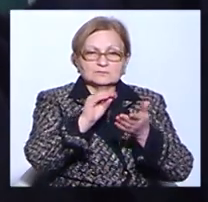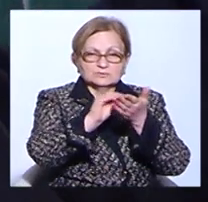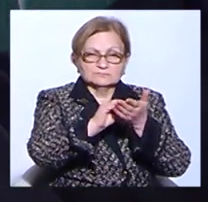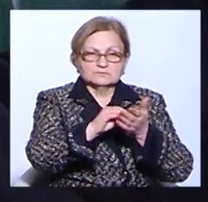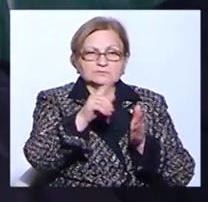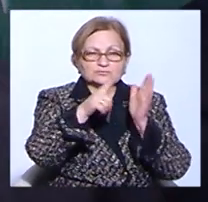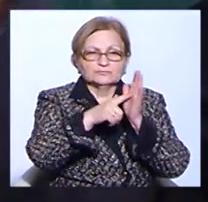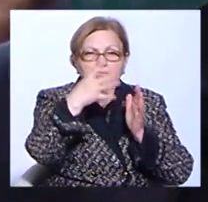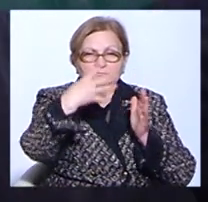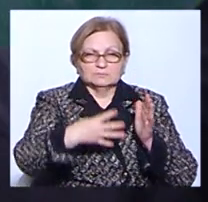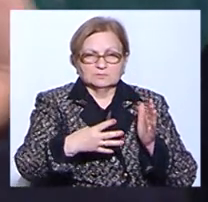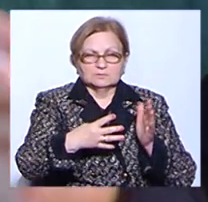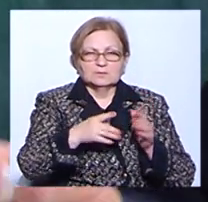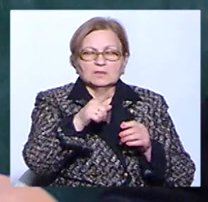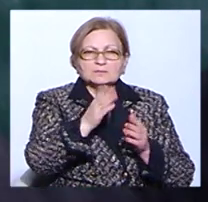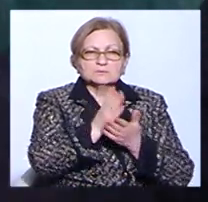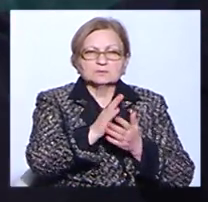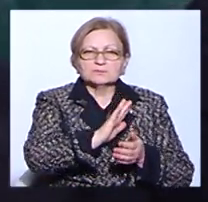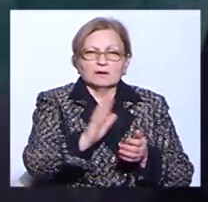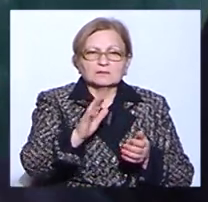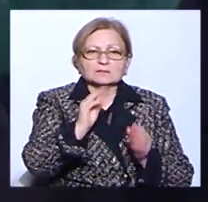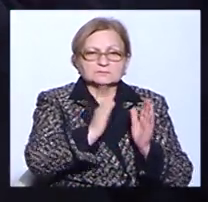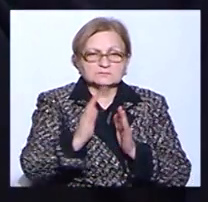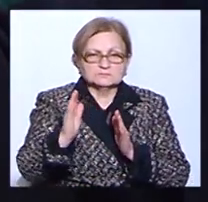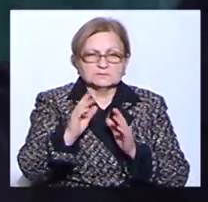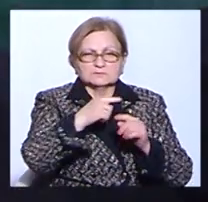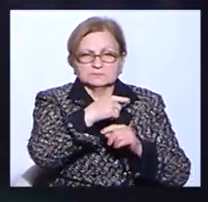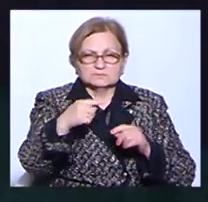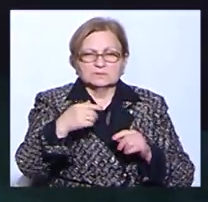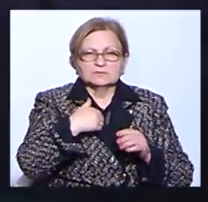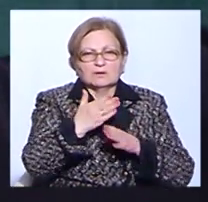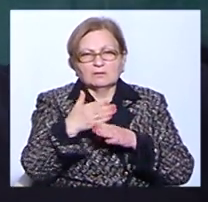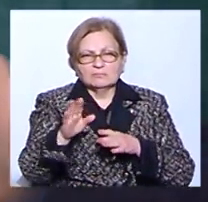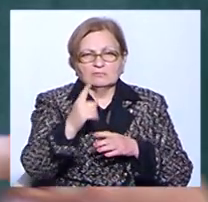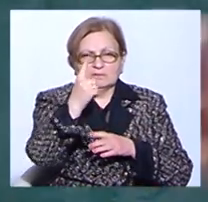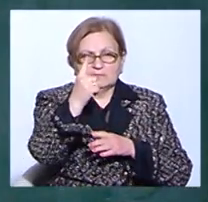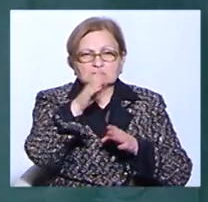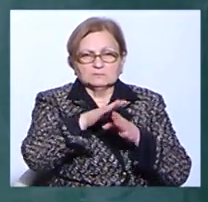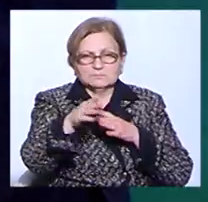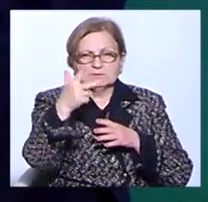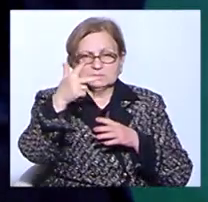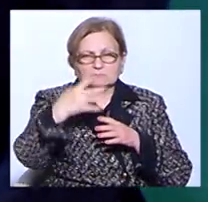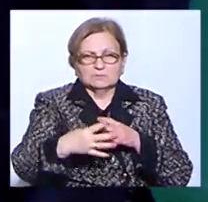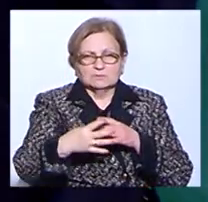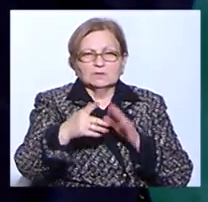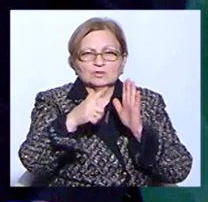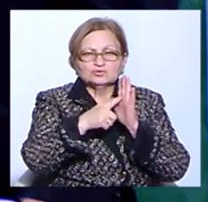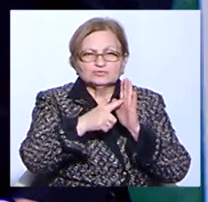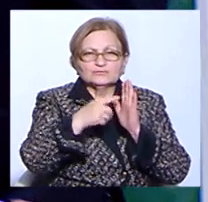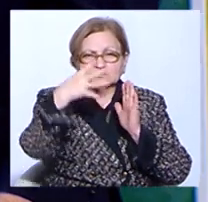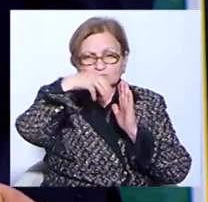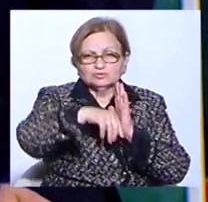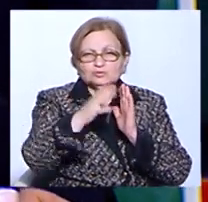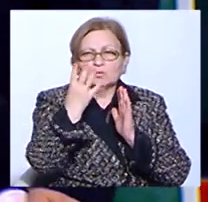7 მე-4-ი არაწესიერი წილადიდან გამოყავი მთელი 1 მთელი და 3 მე-4-ი მივიღე. რატომ 7-ში